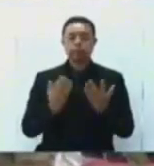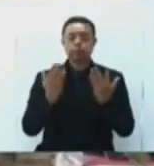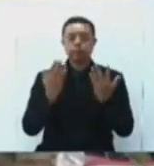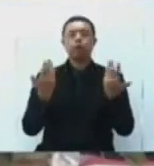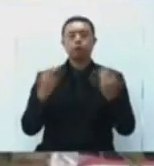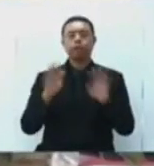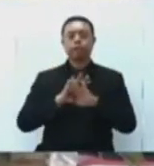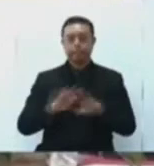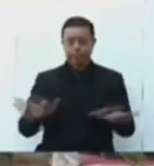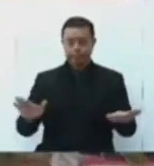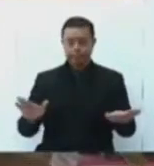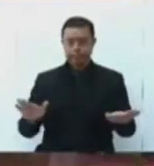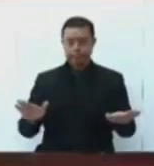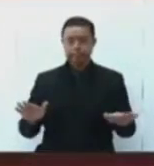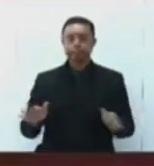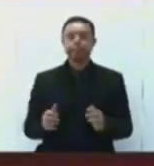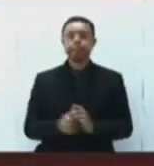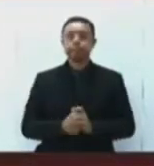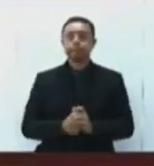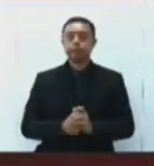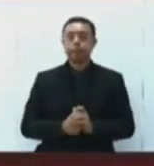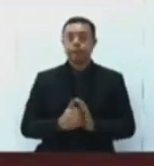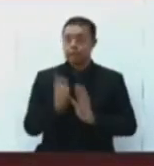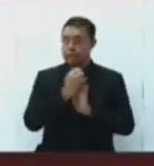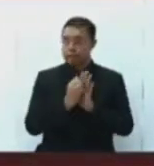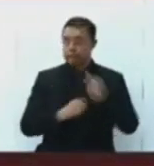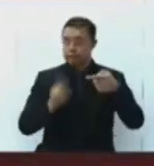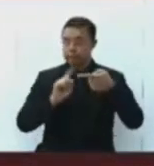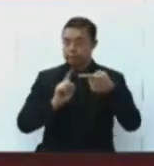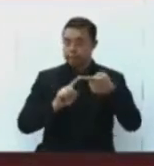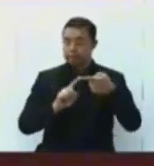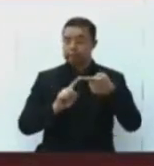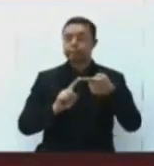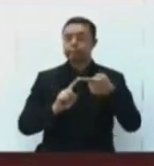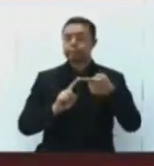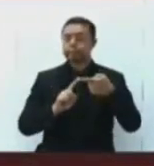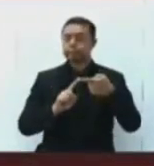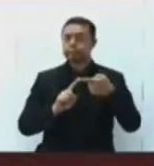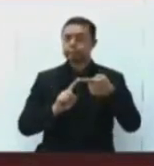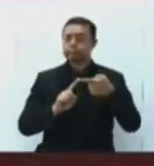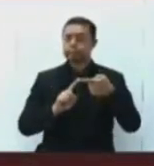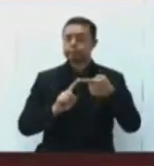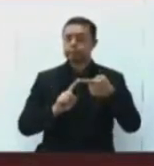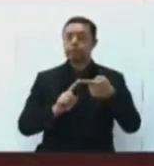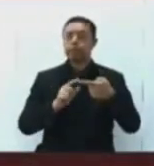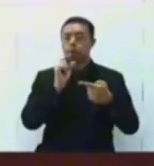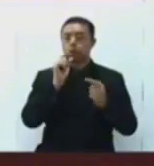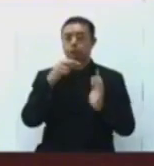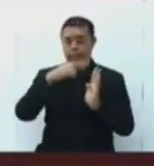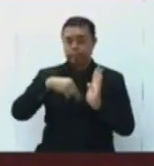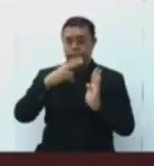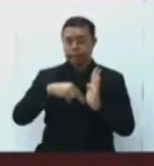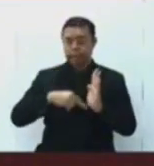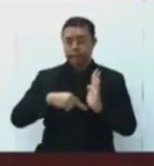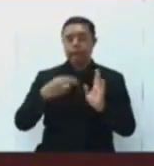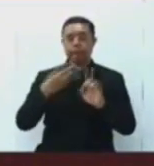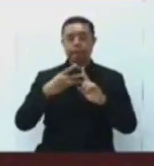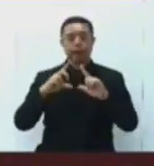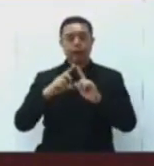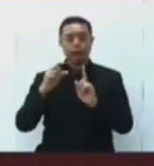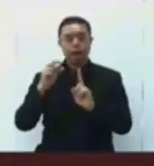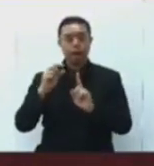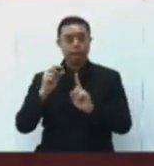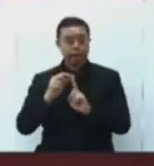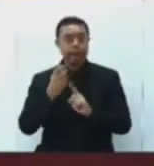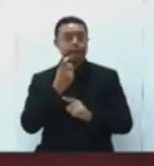Berdoa selesai agenda pertama adalah pembacaan berita